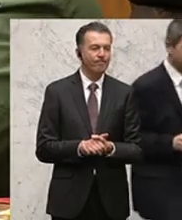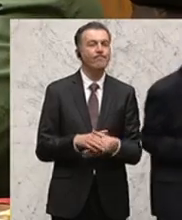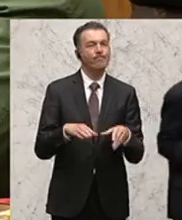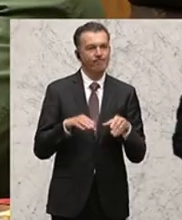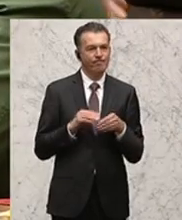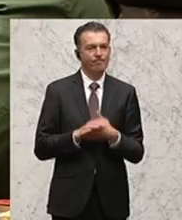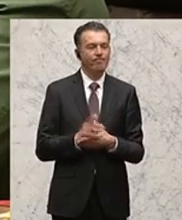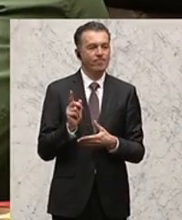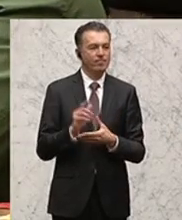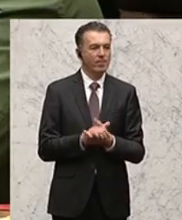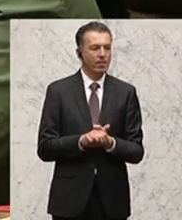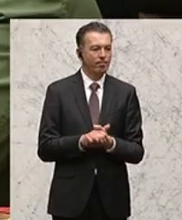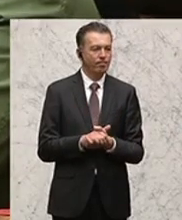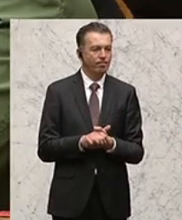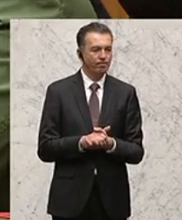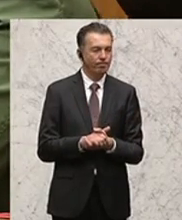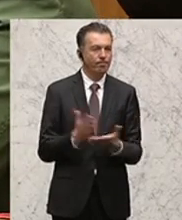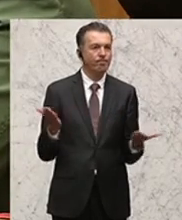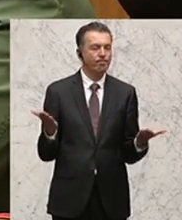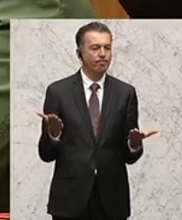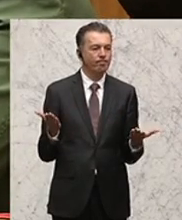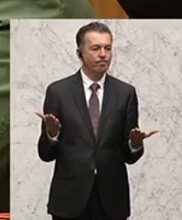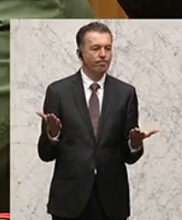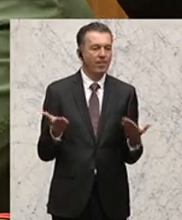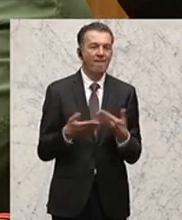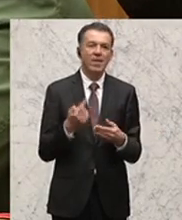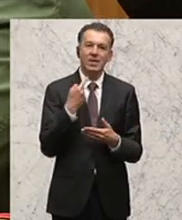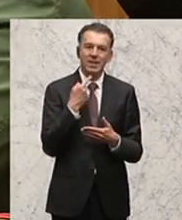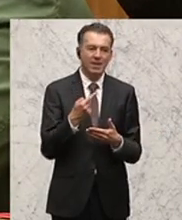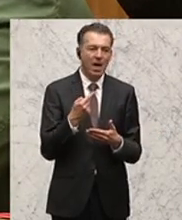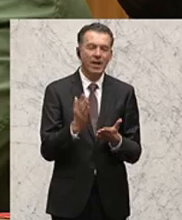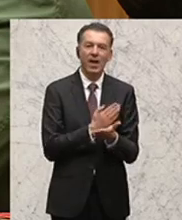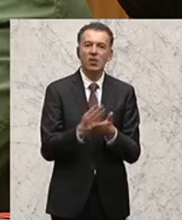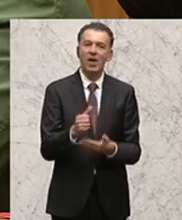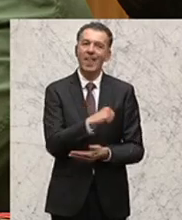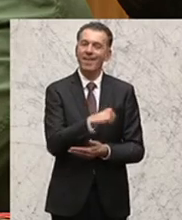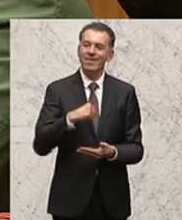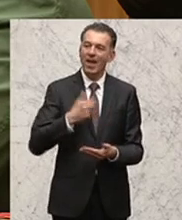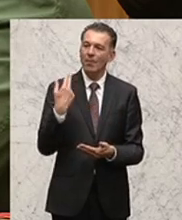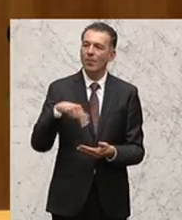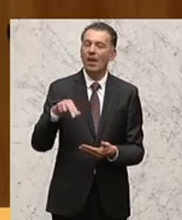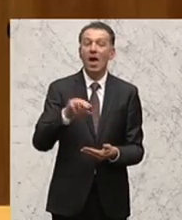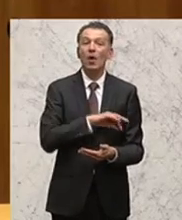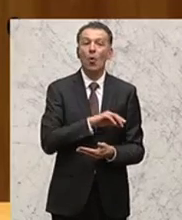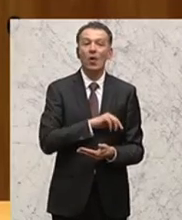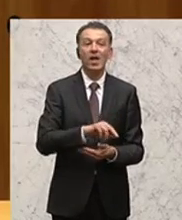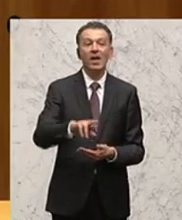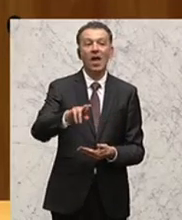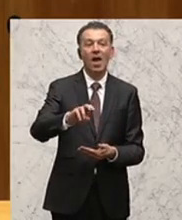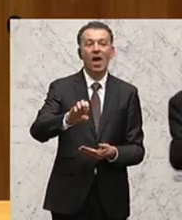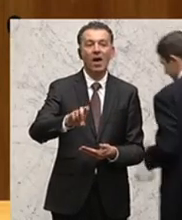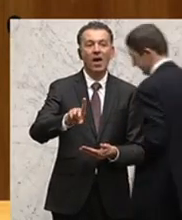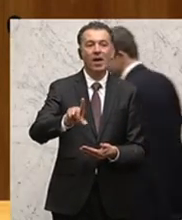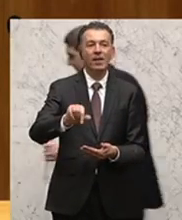Ich nehme ihn zur Kenntnis, aber es ist bezeichnend, was ich sage, entscheide ich, Kollege Redlinger.